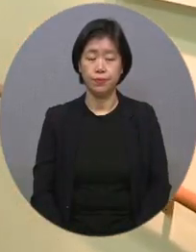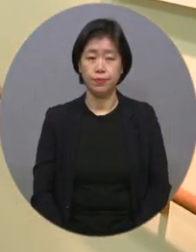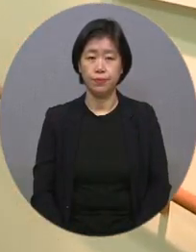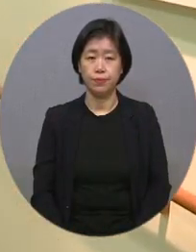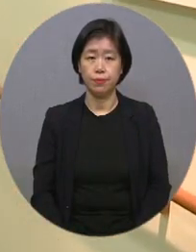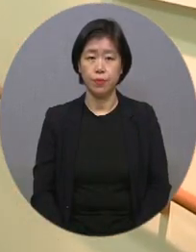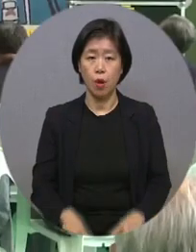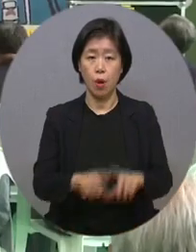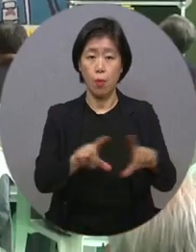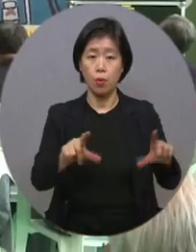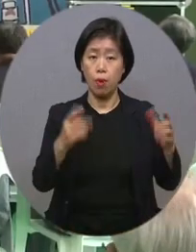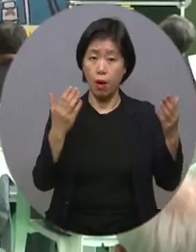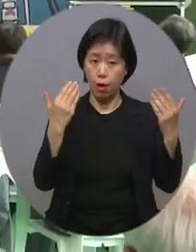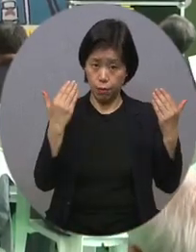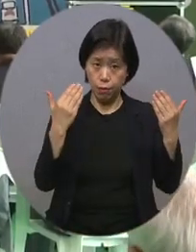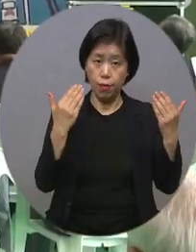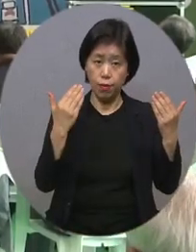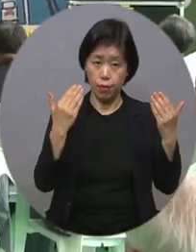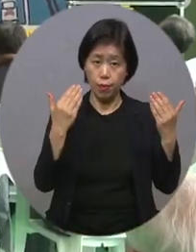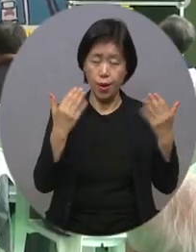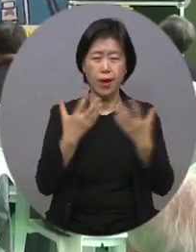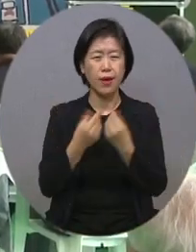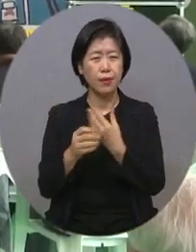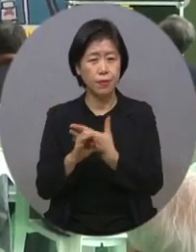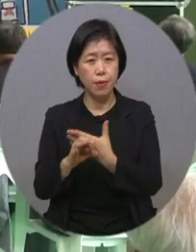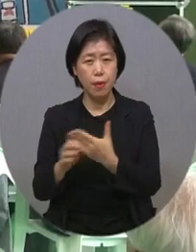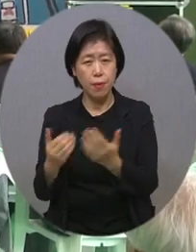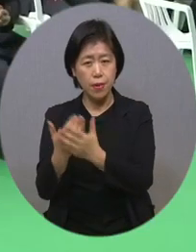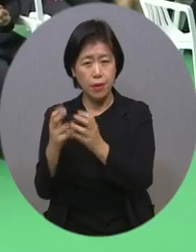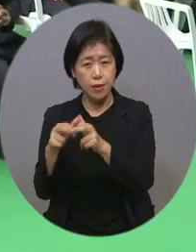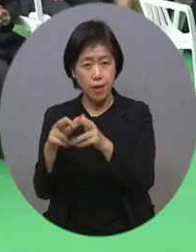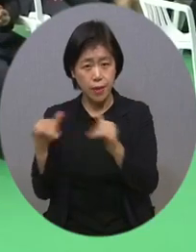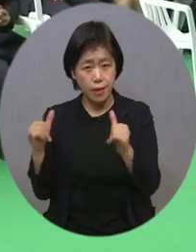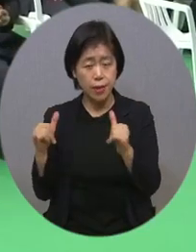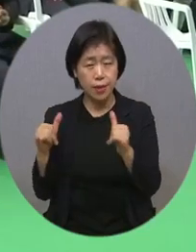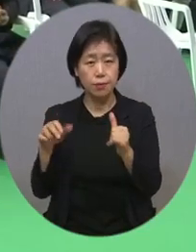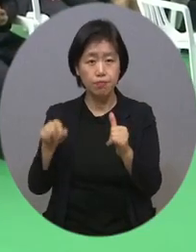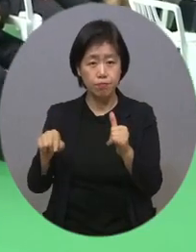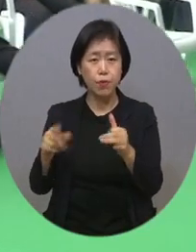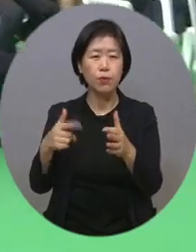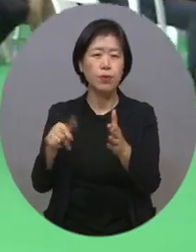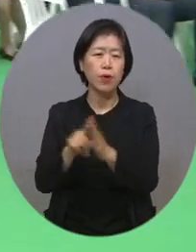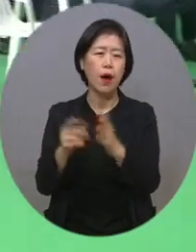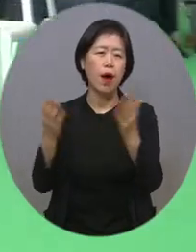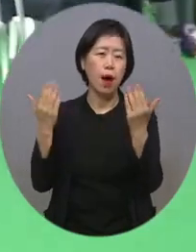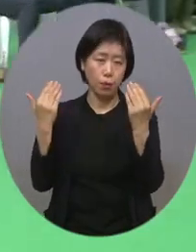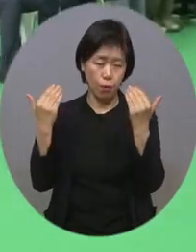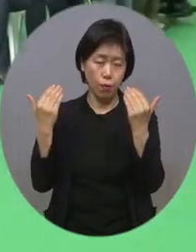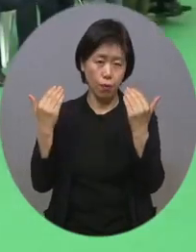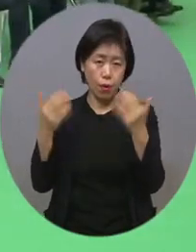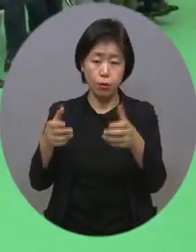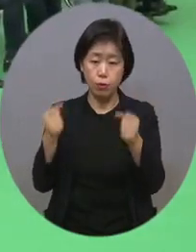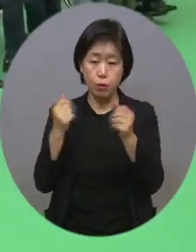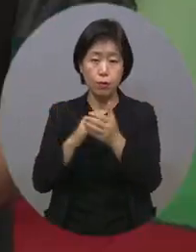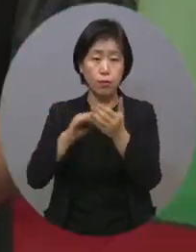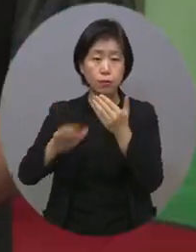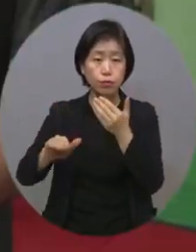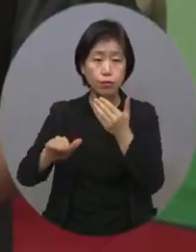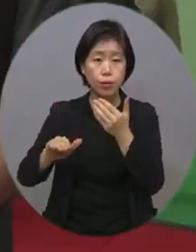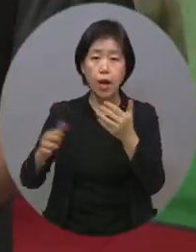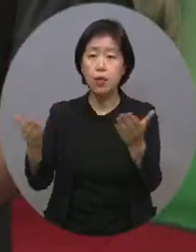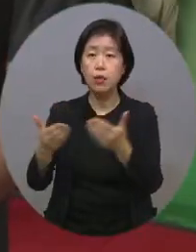정규 교육, 예를 들어서 그 발달장애인을 다니는 학교 졸업을 한 후면은 사실 이분들은 갈 곳이